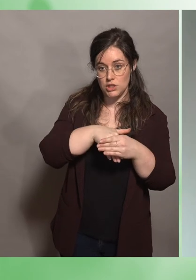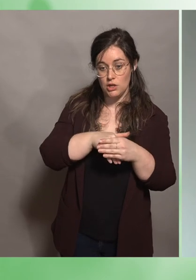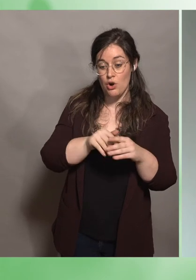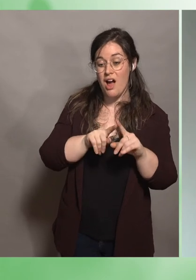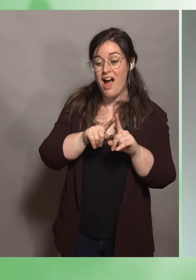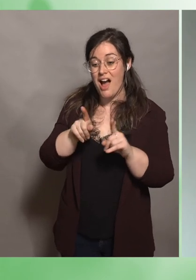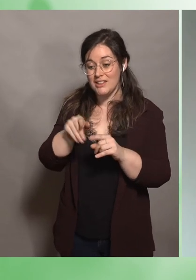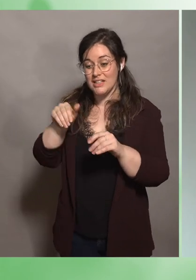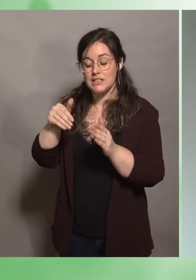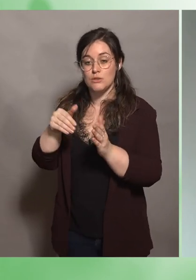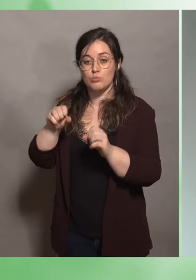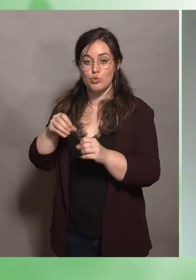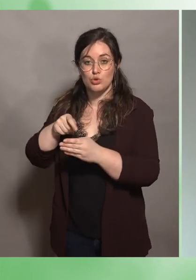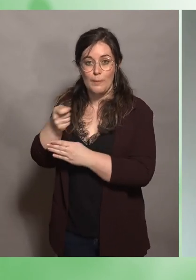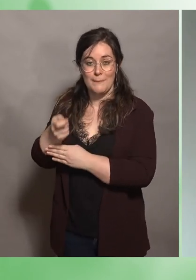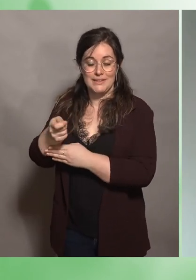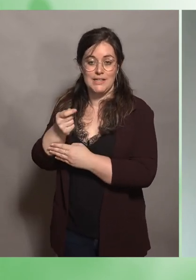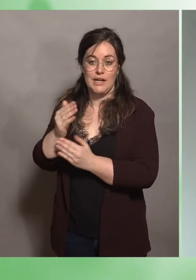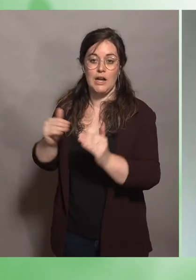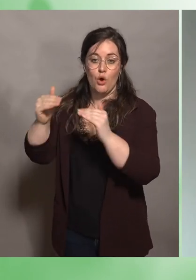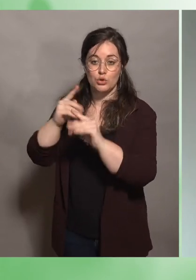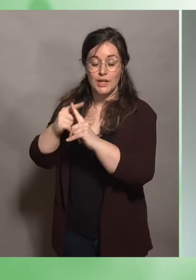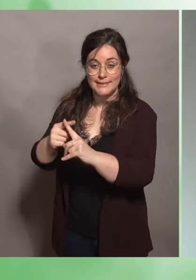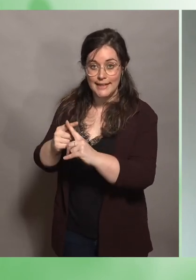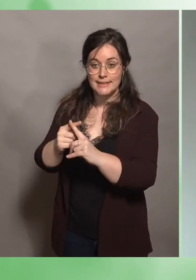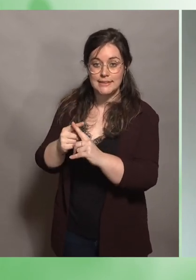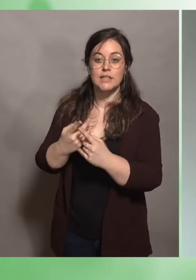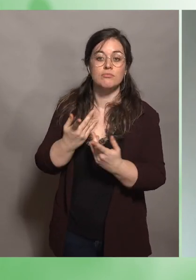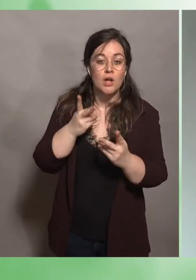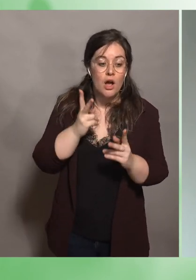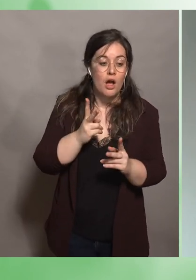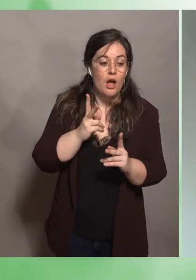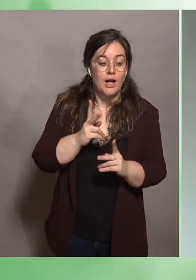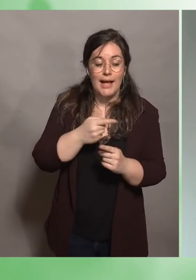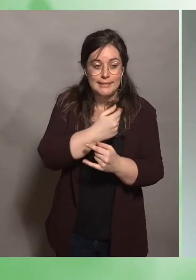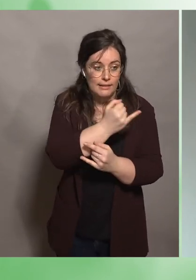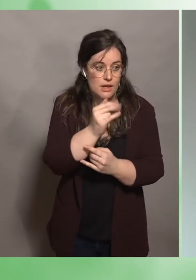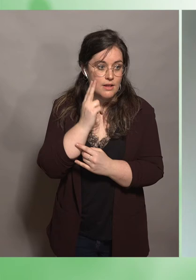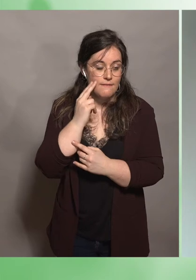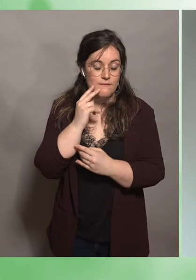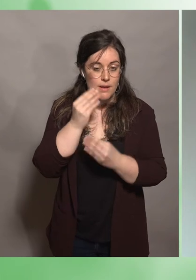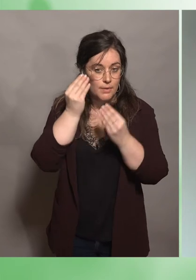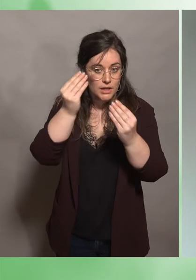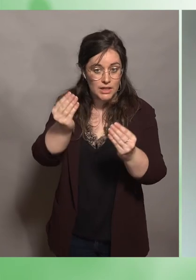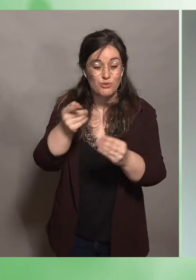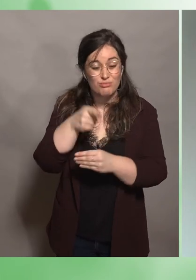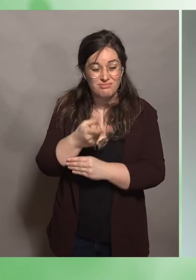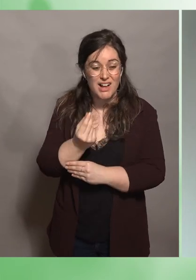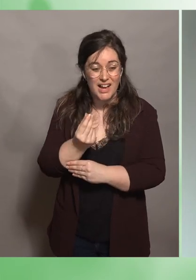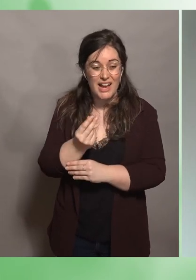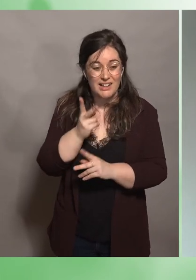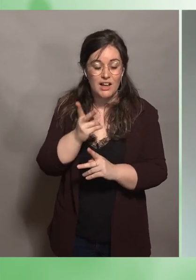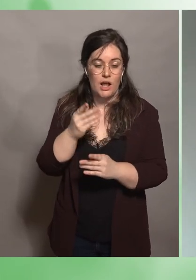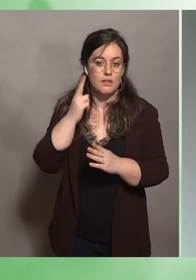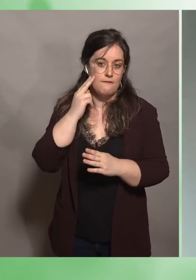wir Invalidenausgleichstaxe bezahlen. Und das ist auch, und das kann ich auch jedem Unternehmen nur mitgeben, das ist Geld, das man als